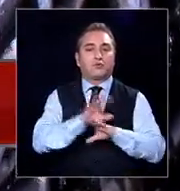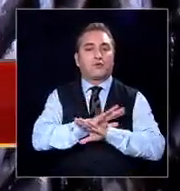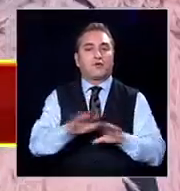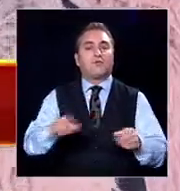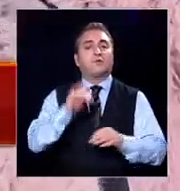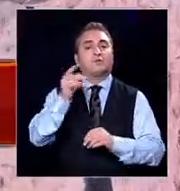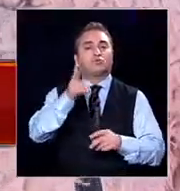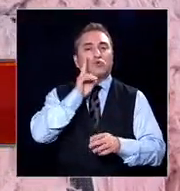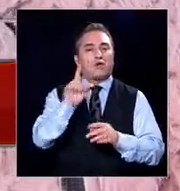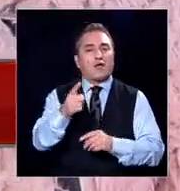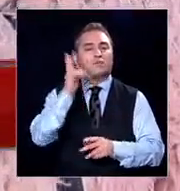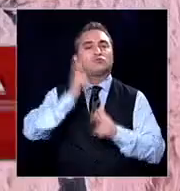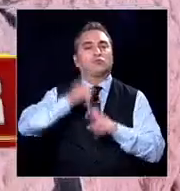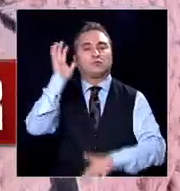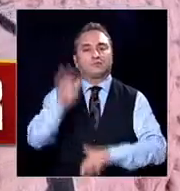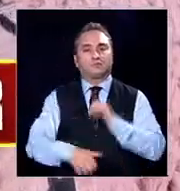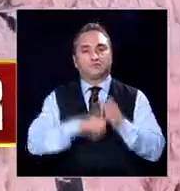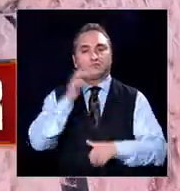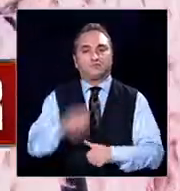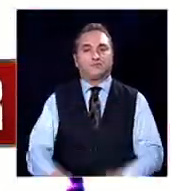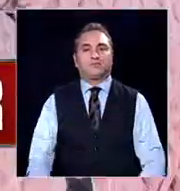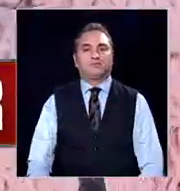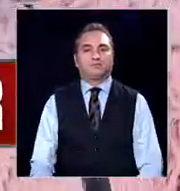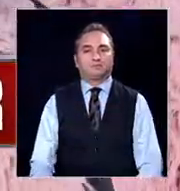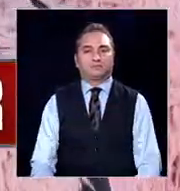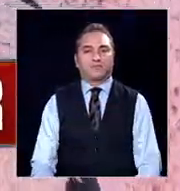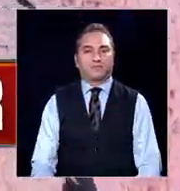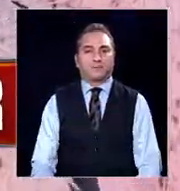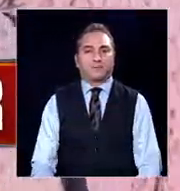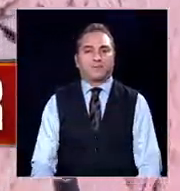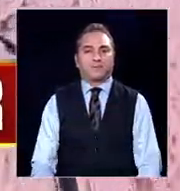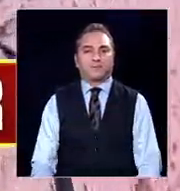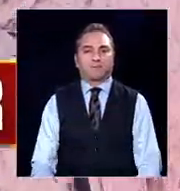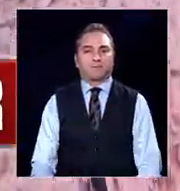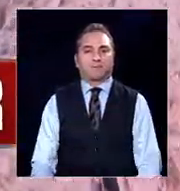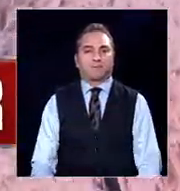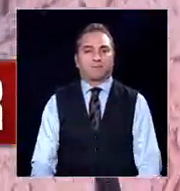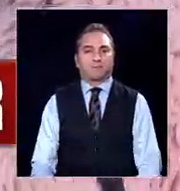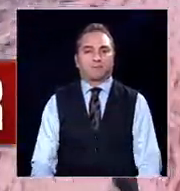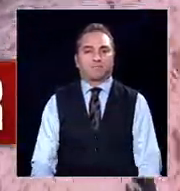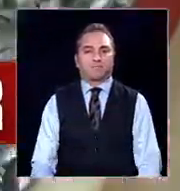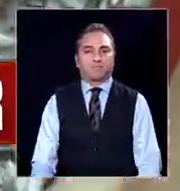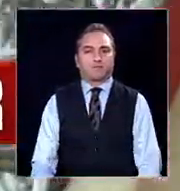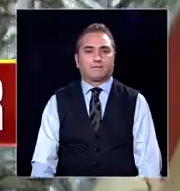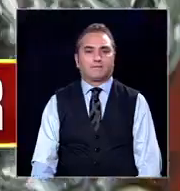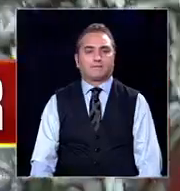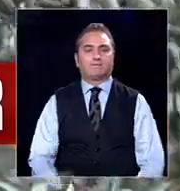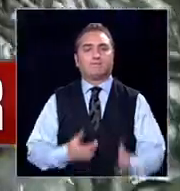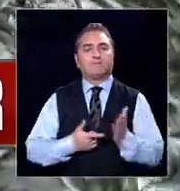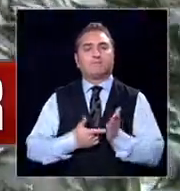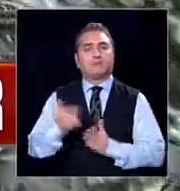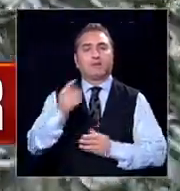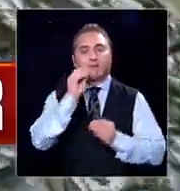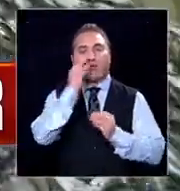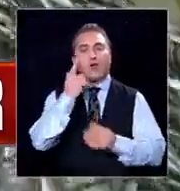satıldı. Balıkların bu şekilde avlanması, türlerin de tehlikeye girmesine çok üzülüyorduk. Olumlu buluyoruz. Tarım ve Orman